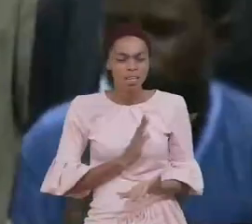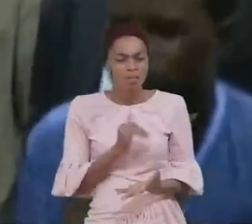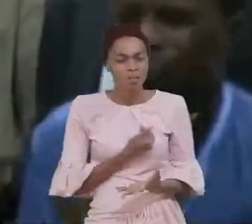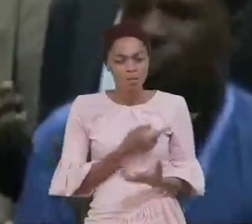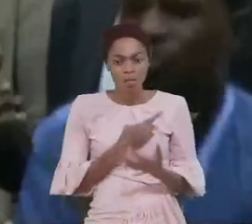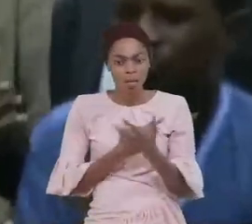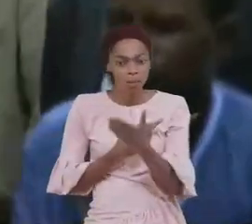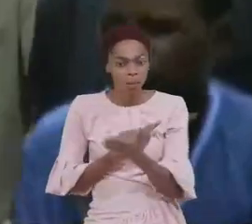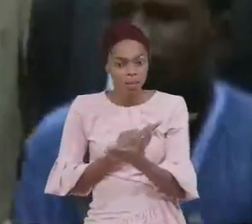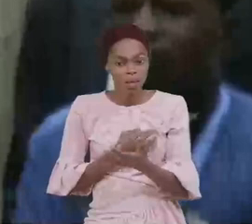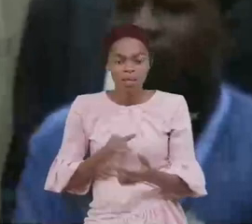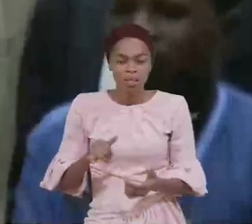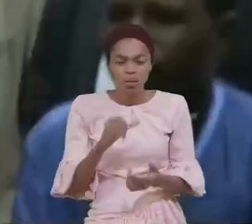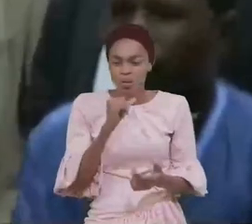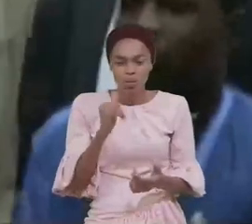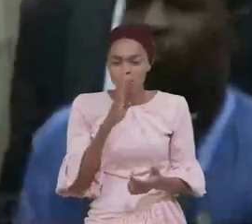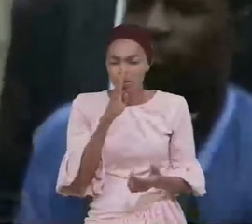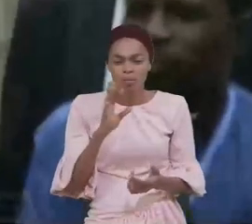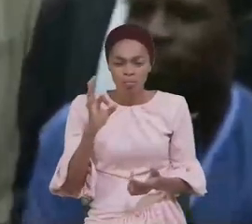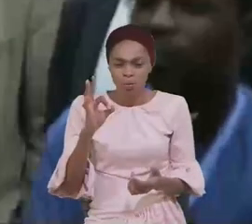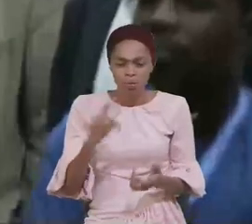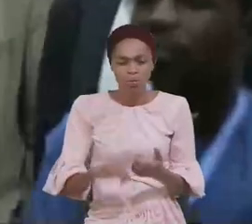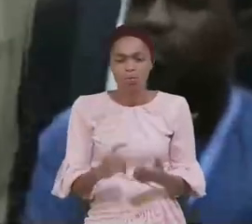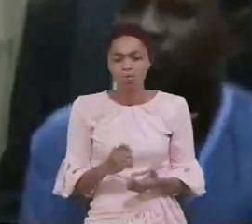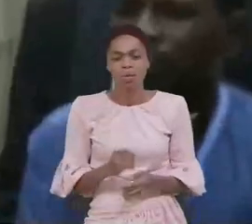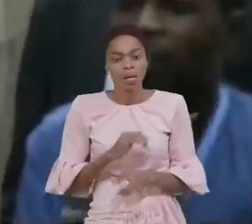Dans leurs milliers à atteindre.